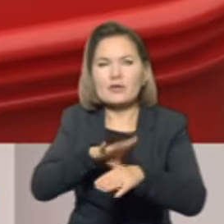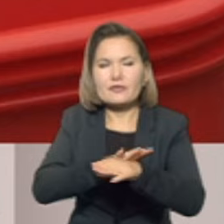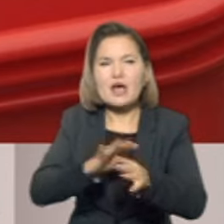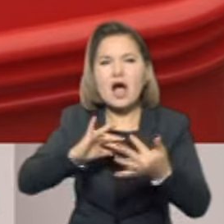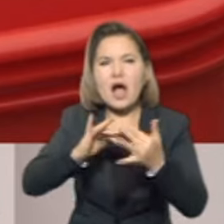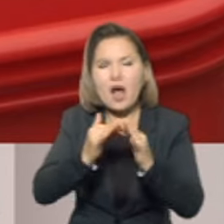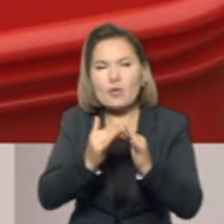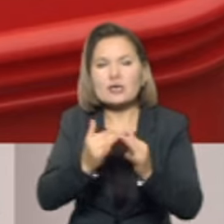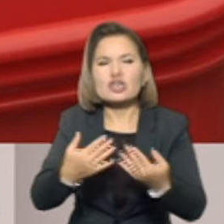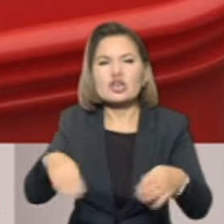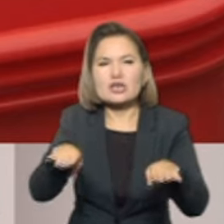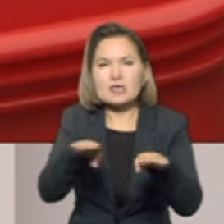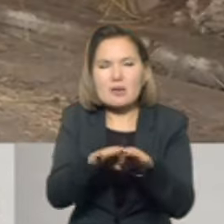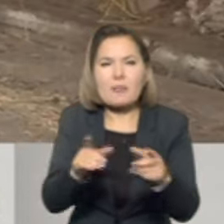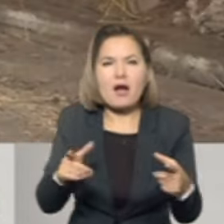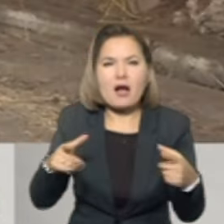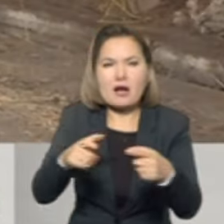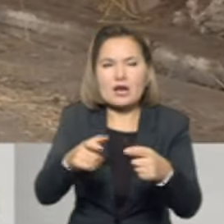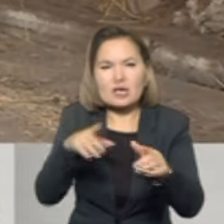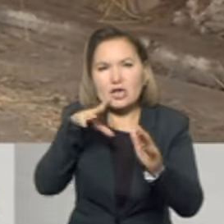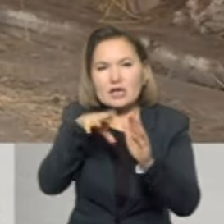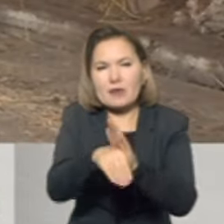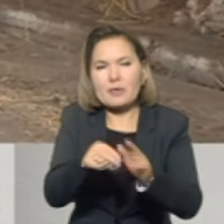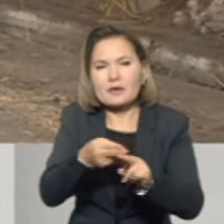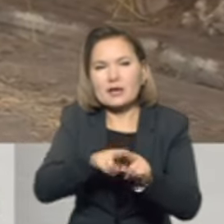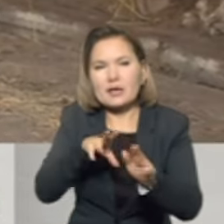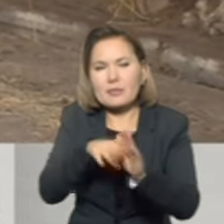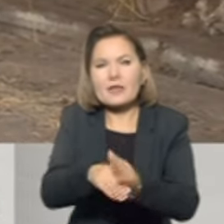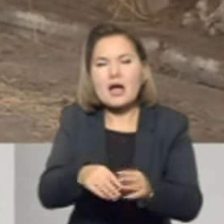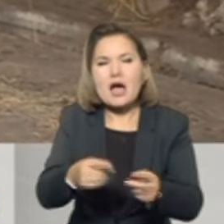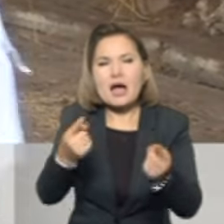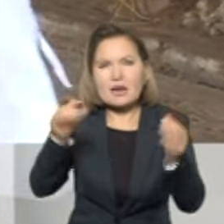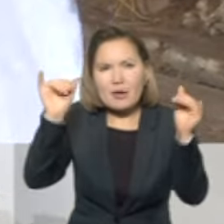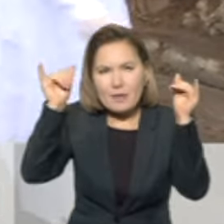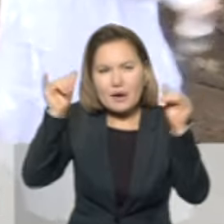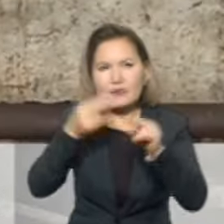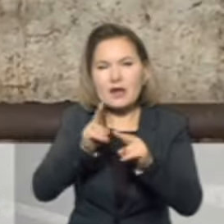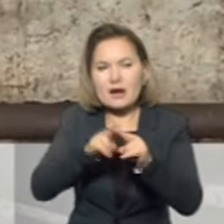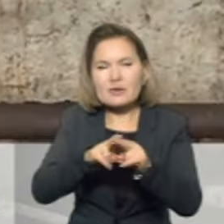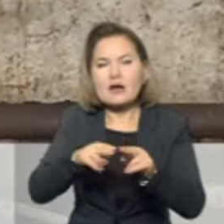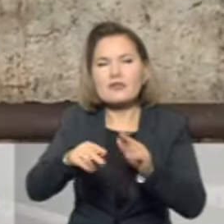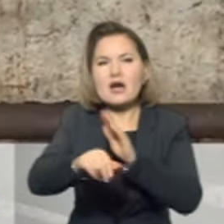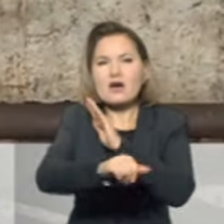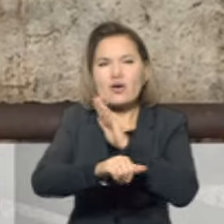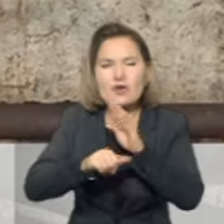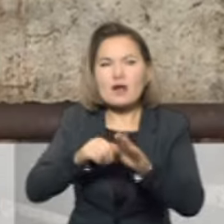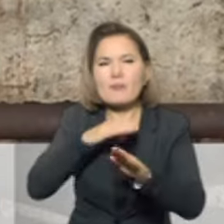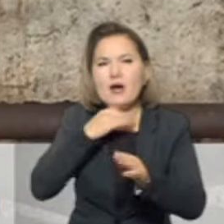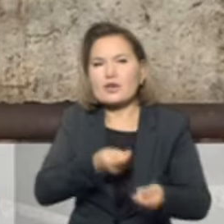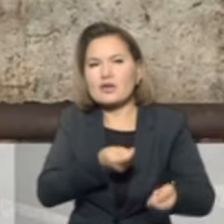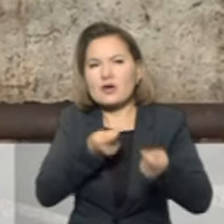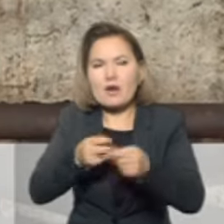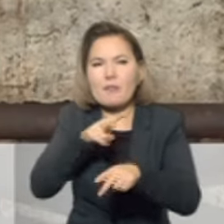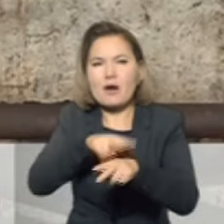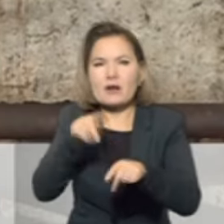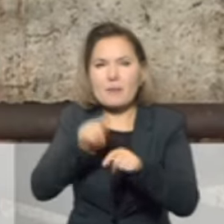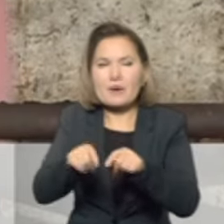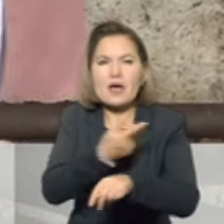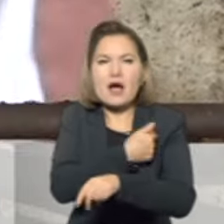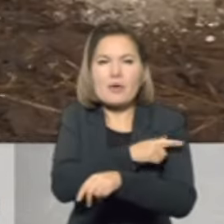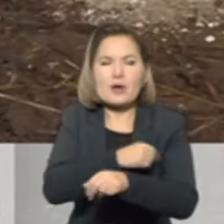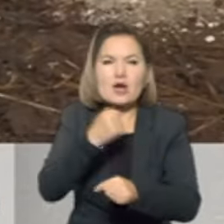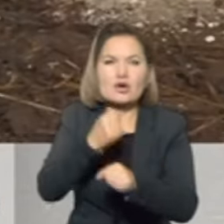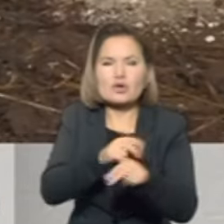Қазір дезинфекциялау жұмыстары жүріп жатыр. Сонымен қатар ірі қара мал әкелуді бақылау үшін полиция және ветеринарлық